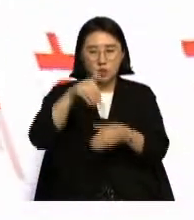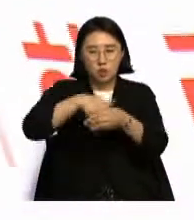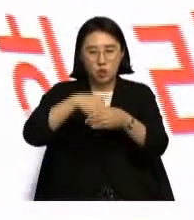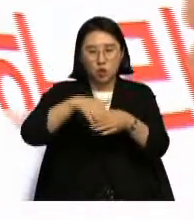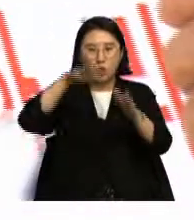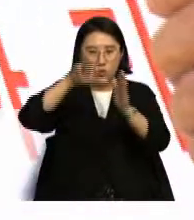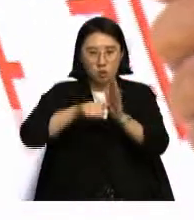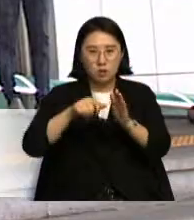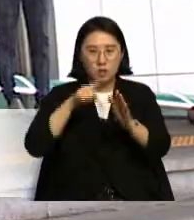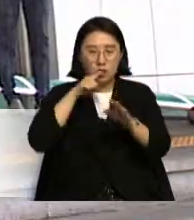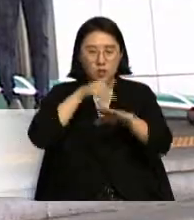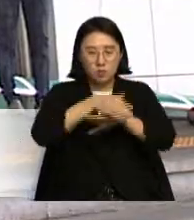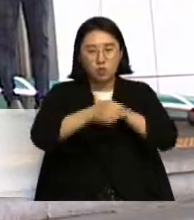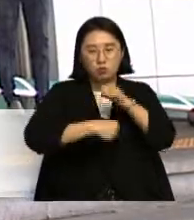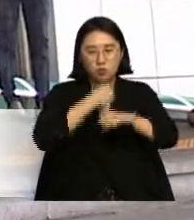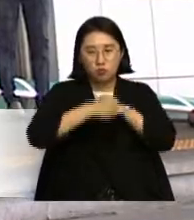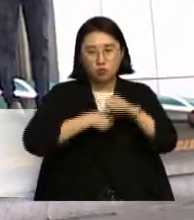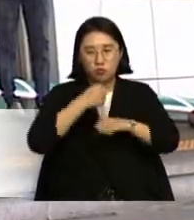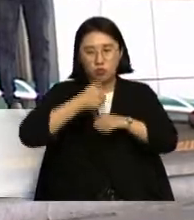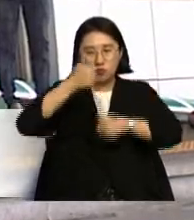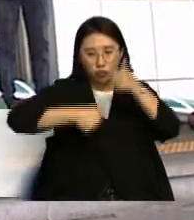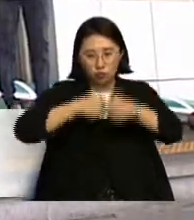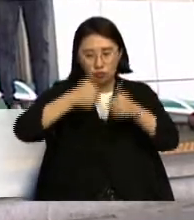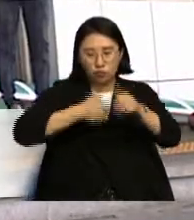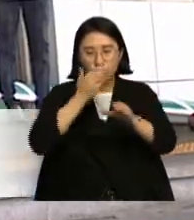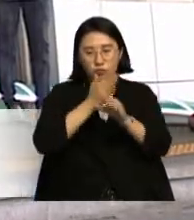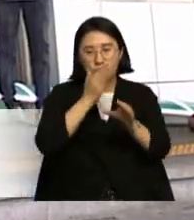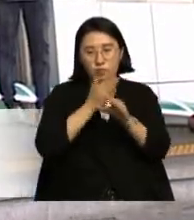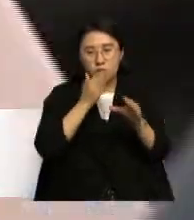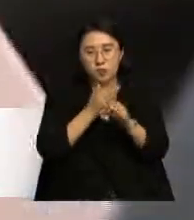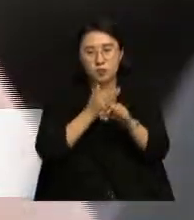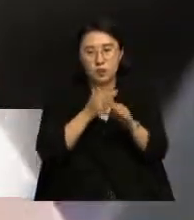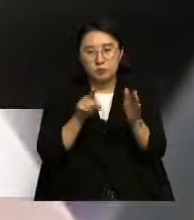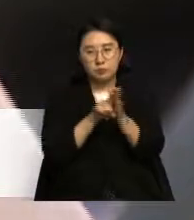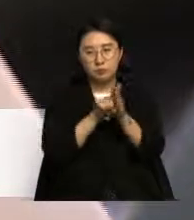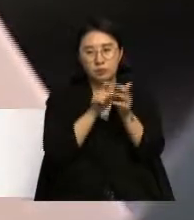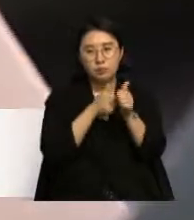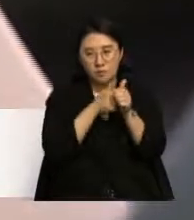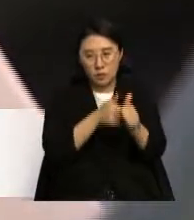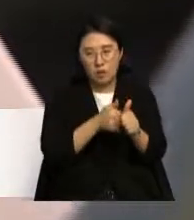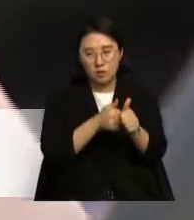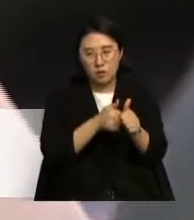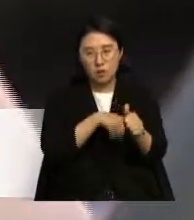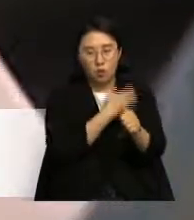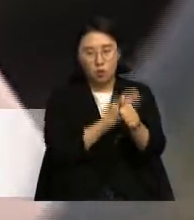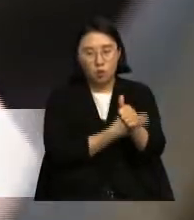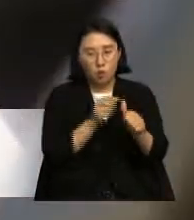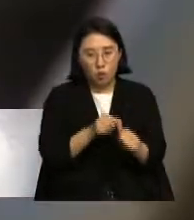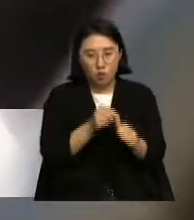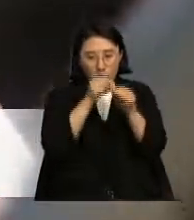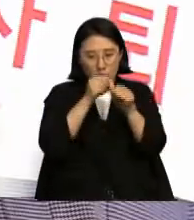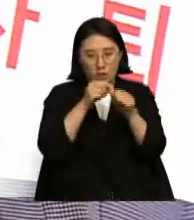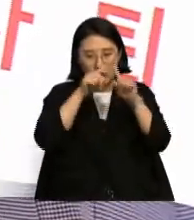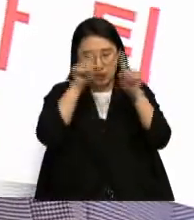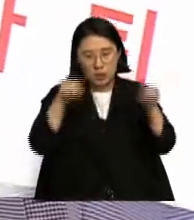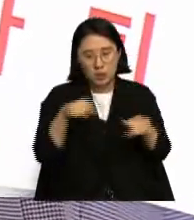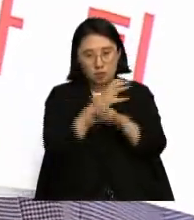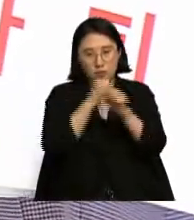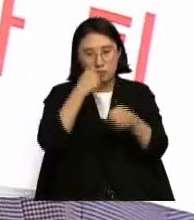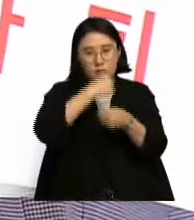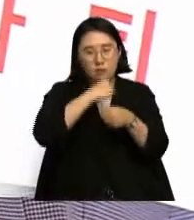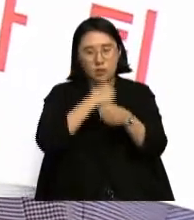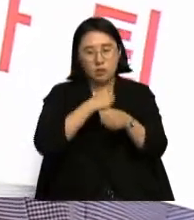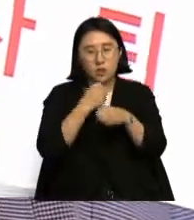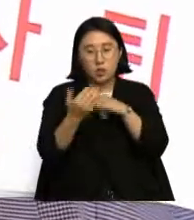지방선거 당시 민주당 고양시장 후보 경선 과정에서 당원 지지를 대가로 인사권 등을 약속한 이행각서를